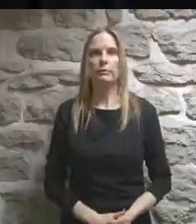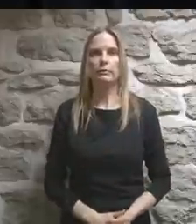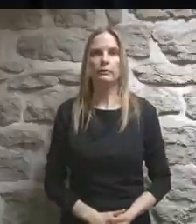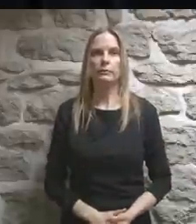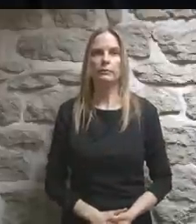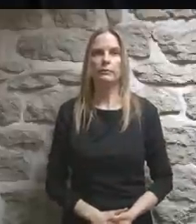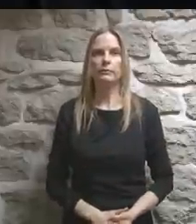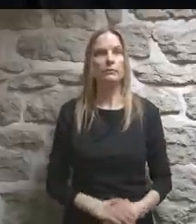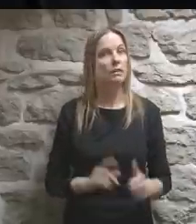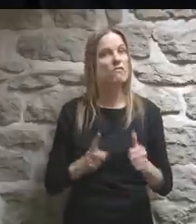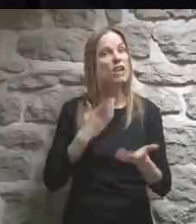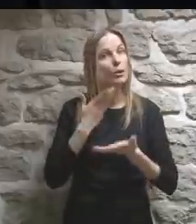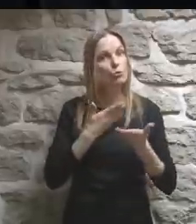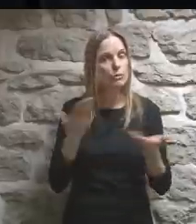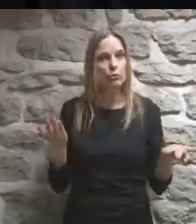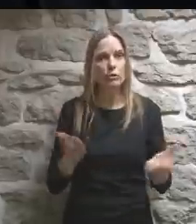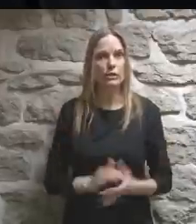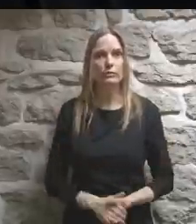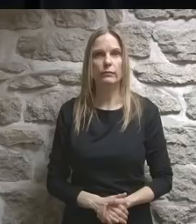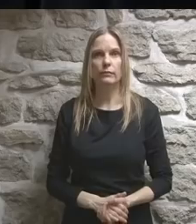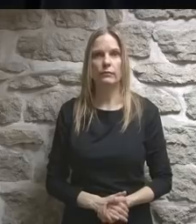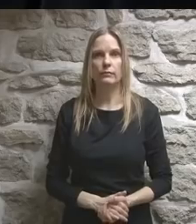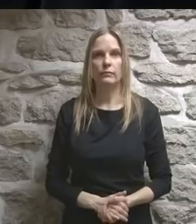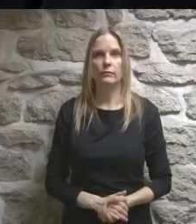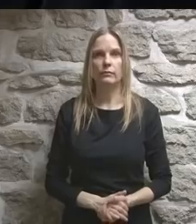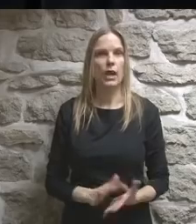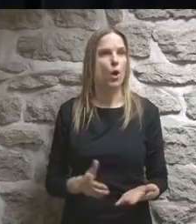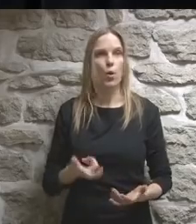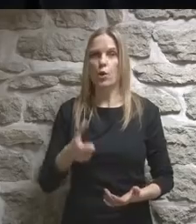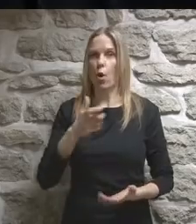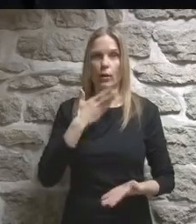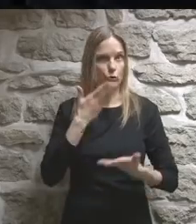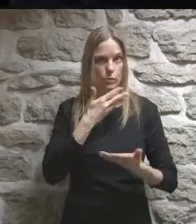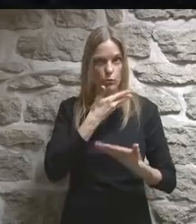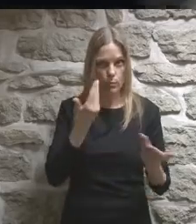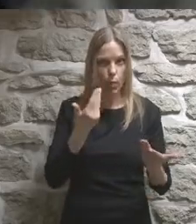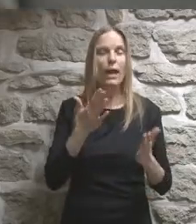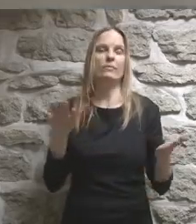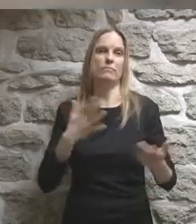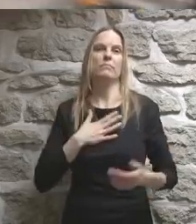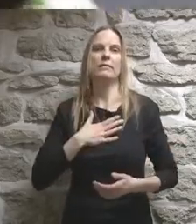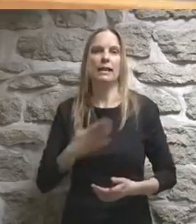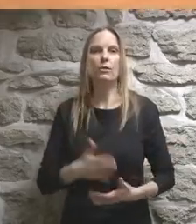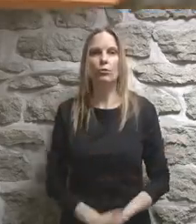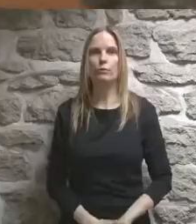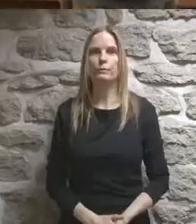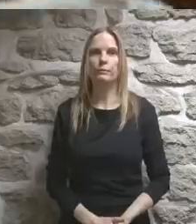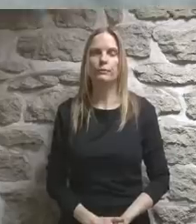Kas on veel küsimusi? Kui rohkem küsimusi ei ole, siis tänan teid.